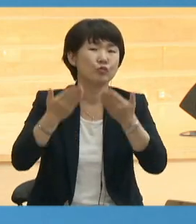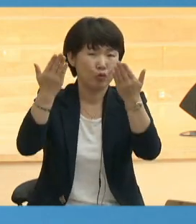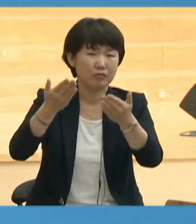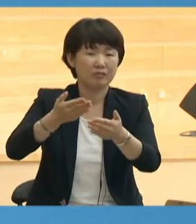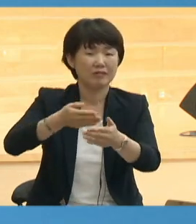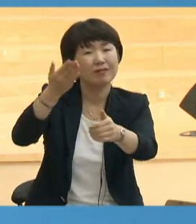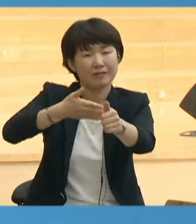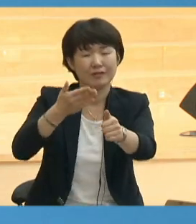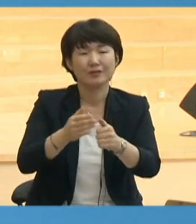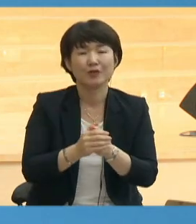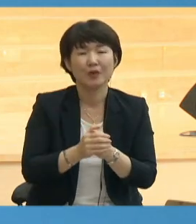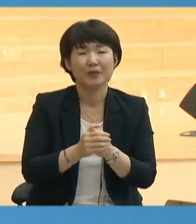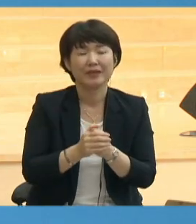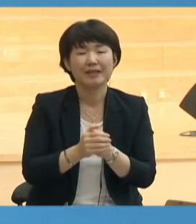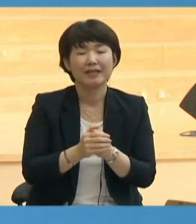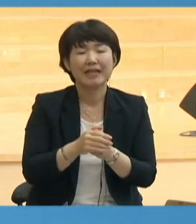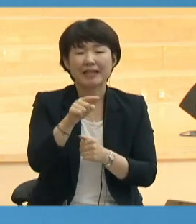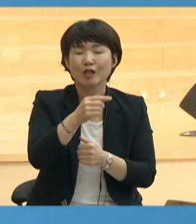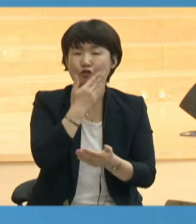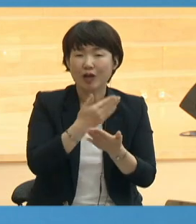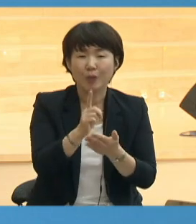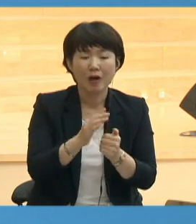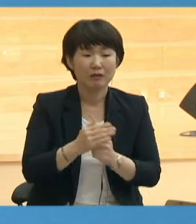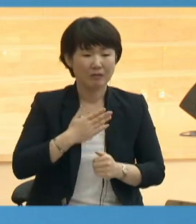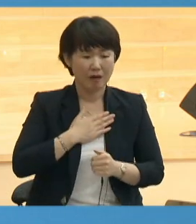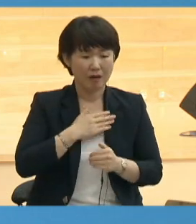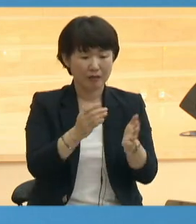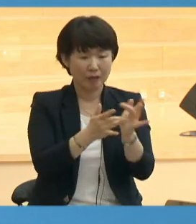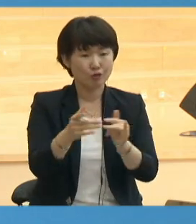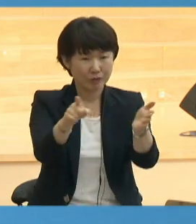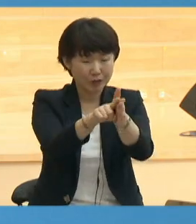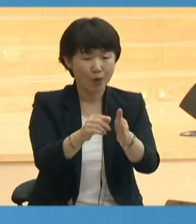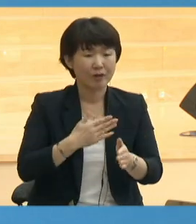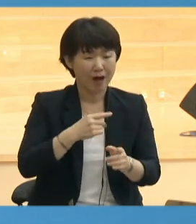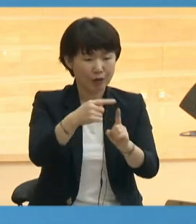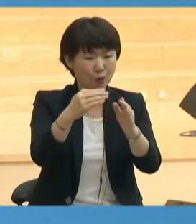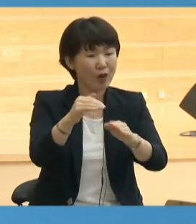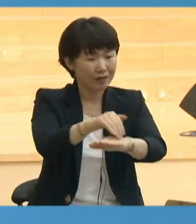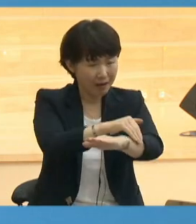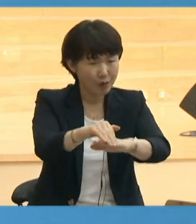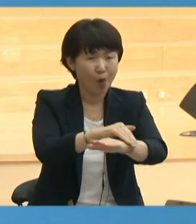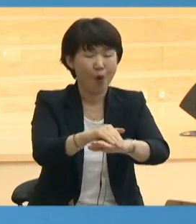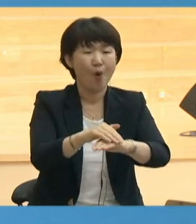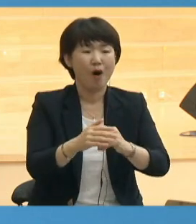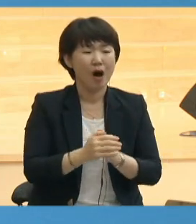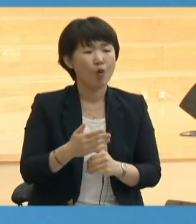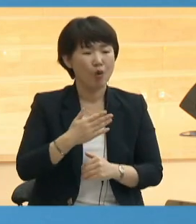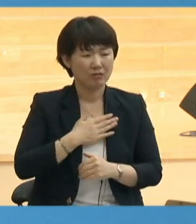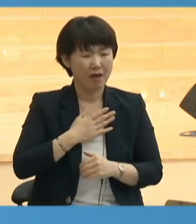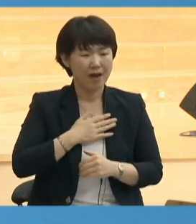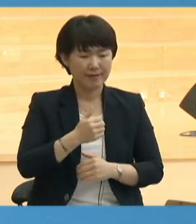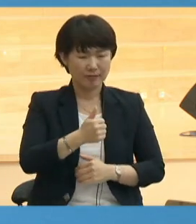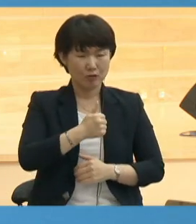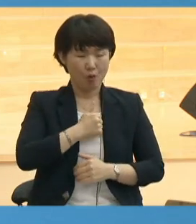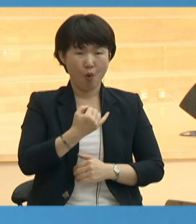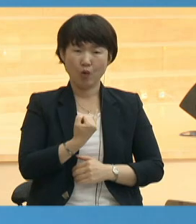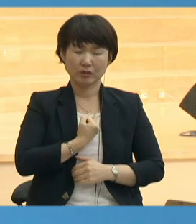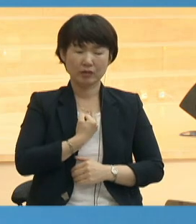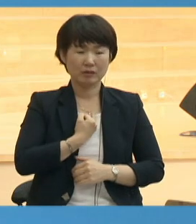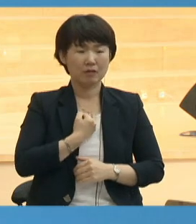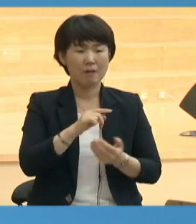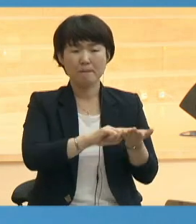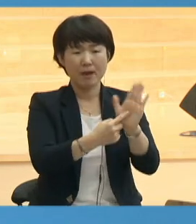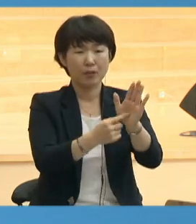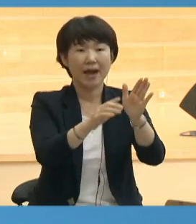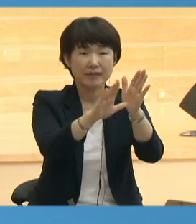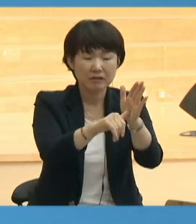대신 이때 중요한 게 있습니다 나는 예수 믿는다 나 교회 다닌다 이렇게 자기 어떤 커밍아웃을 하고 정체성을 잘 드러낼 때 대신에